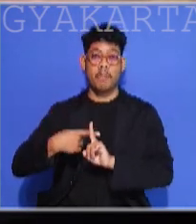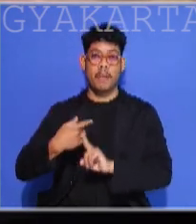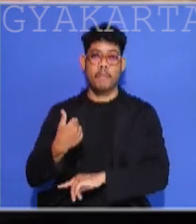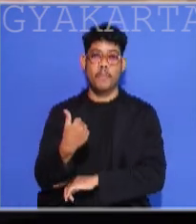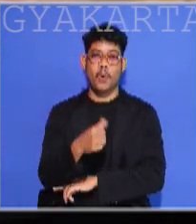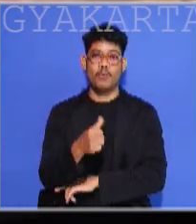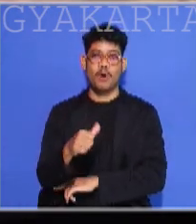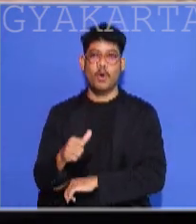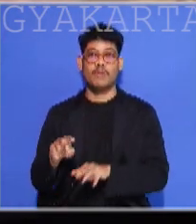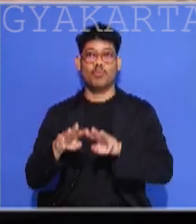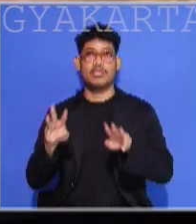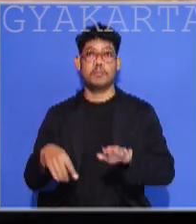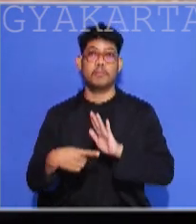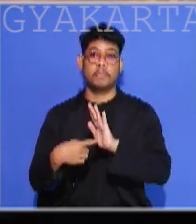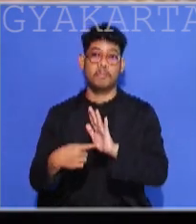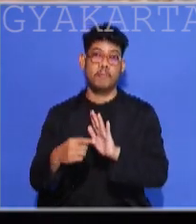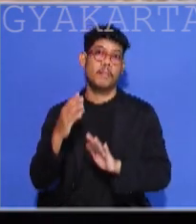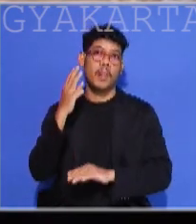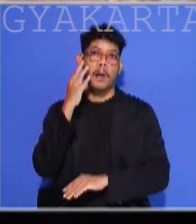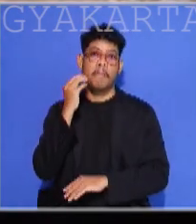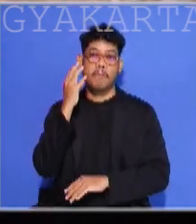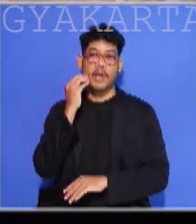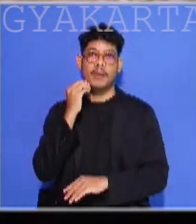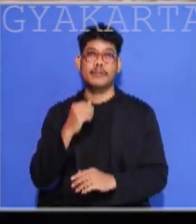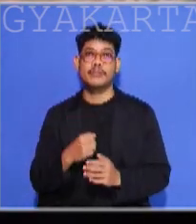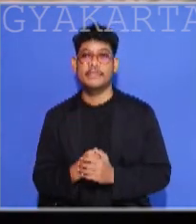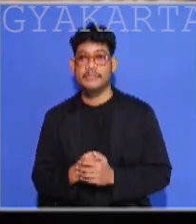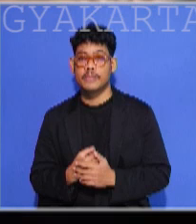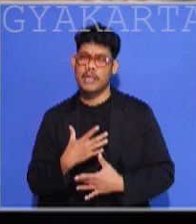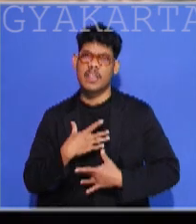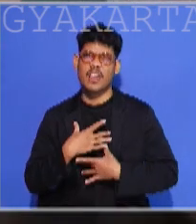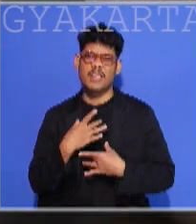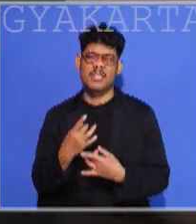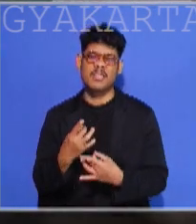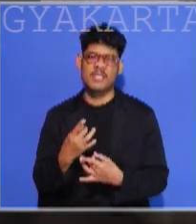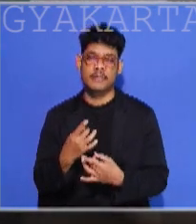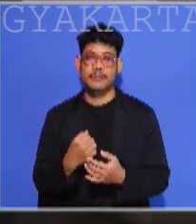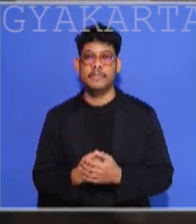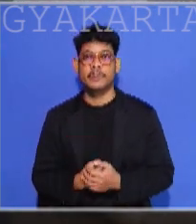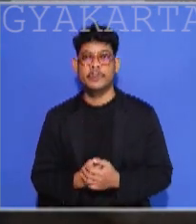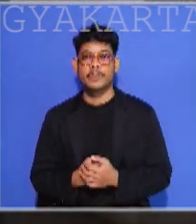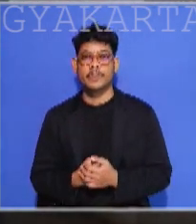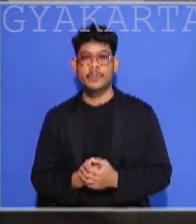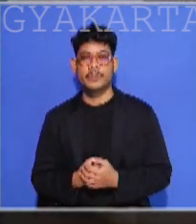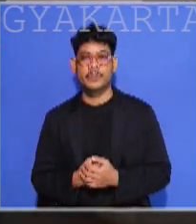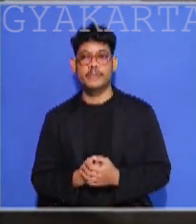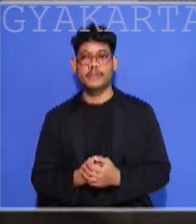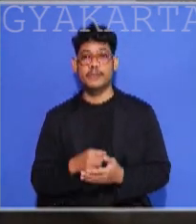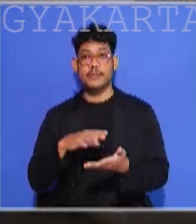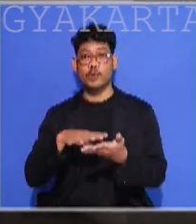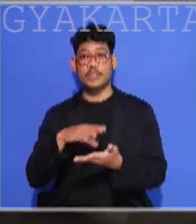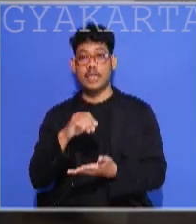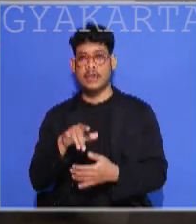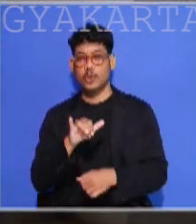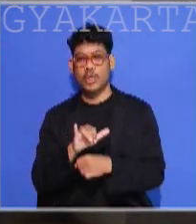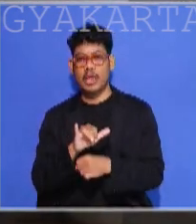menawarkan pengalaman yang tidak hanya mendidik tetapi juga memikat berada di jantung kota Yogyakarta yang kaya warisan budaya